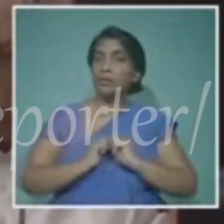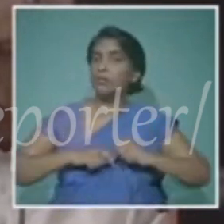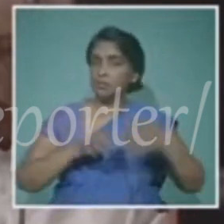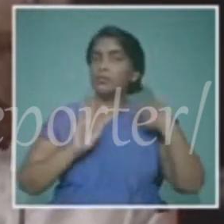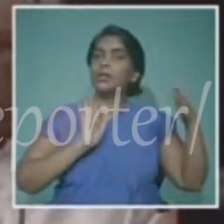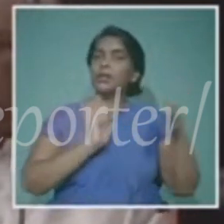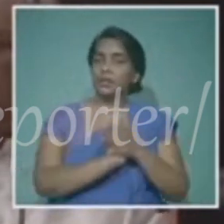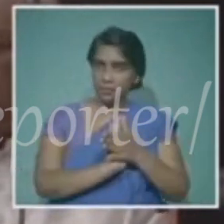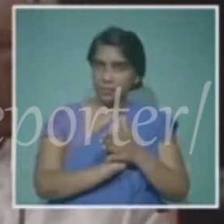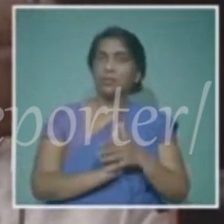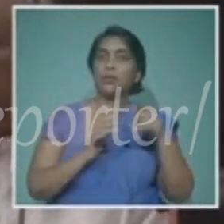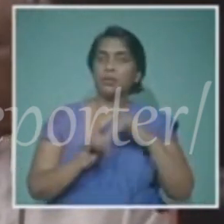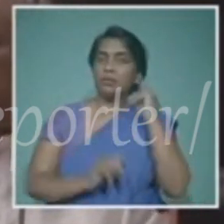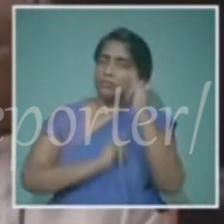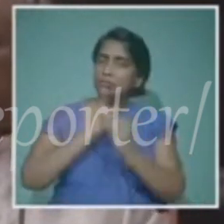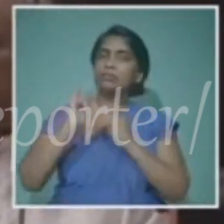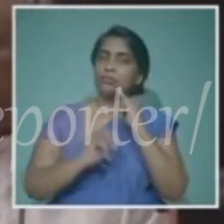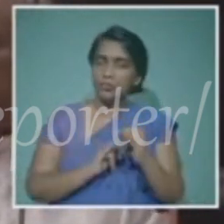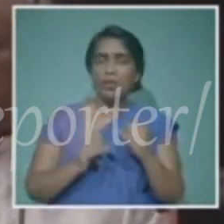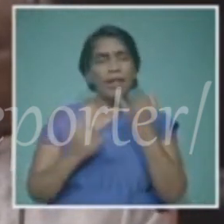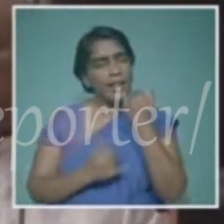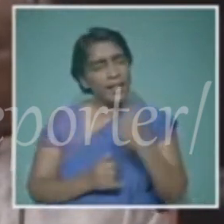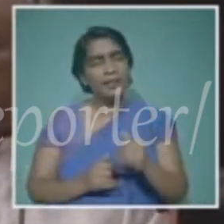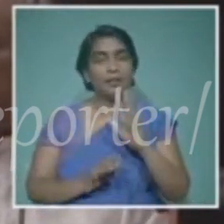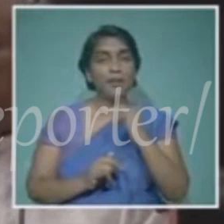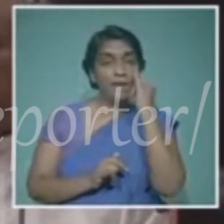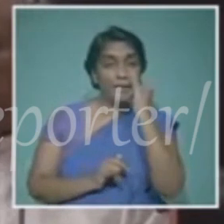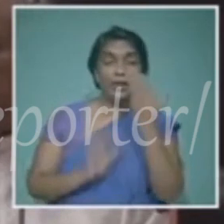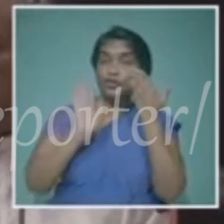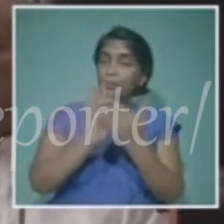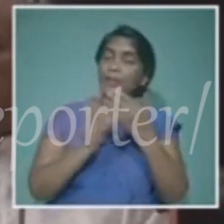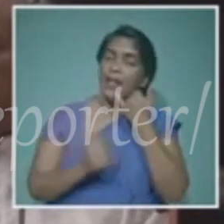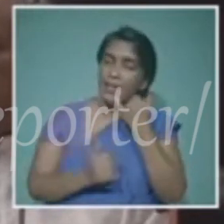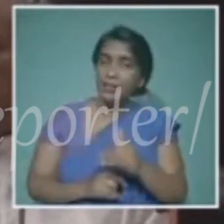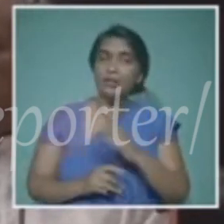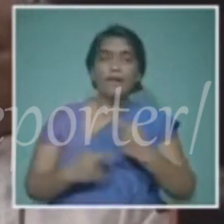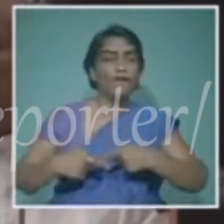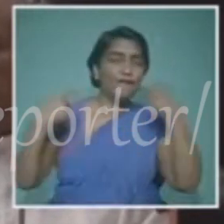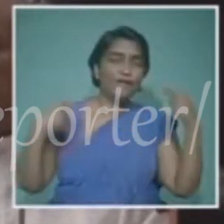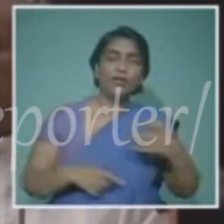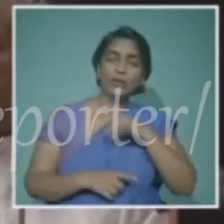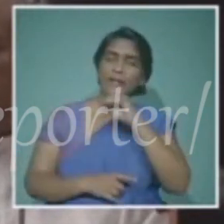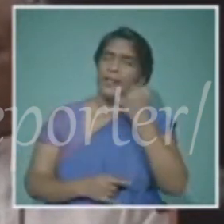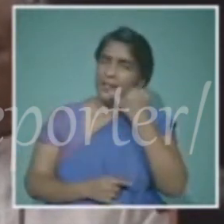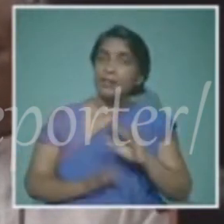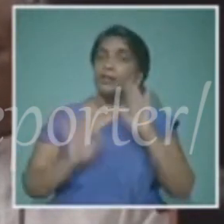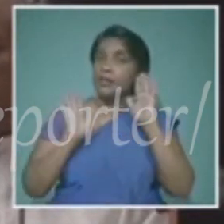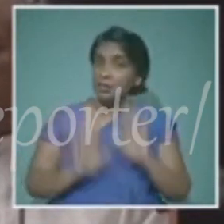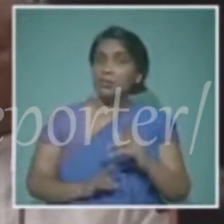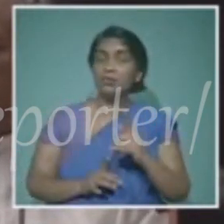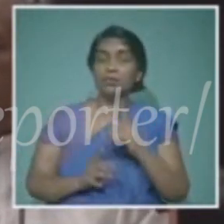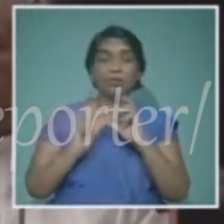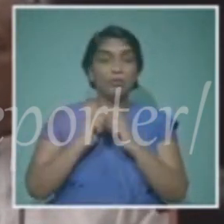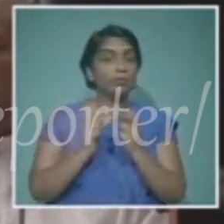මේ ගමනට එක්වෙන ලෙසයි. විවේචන කිරීමට පහසුයි, වැරදි දැක්වීමට පහසුයි, විරෝධය පෑමට පහසුයි. හැබැයි